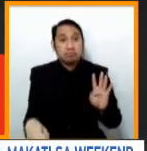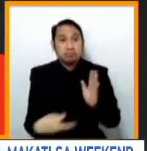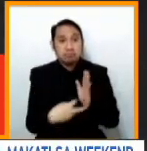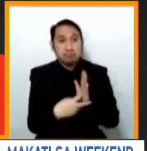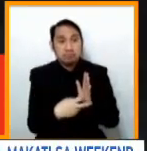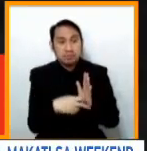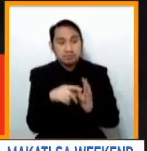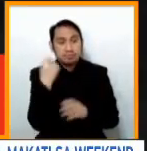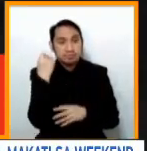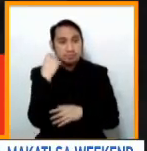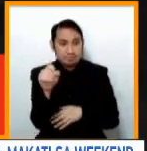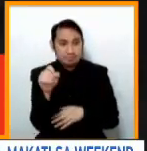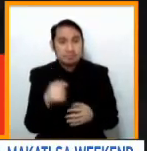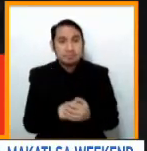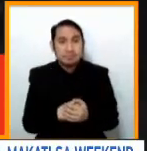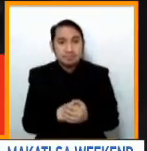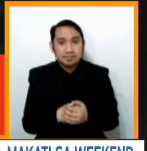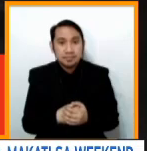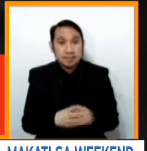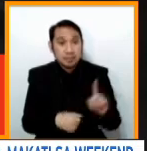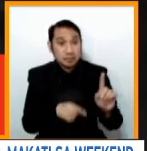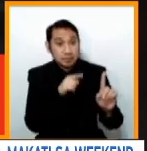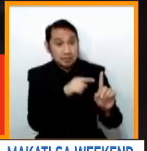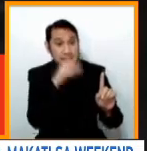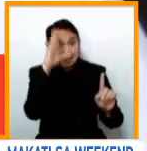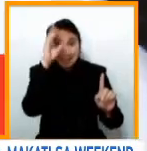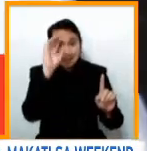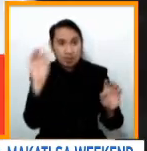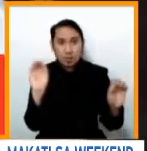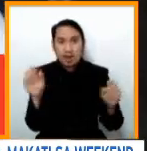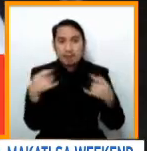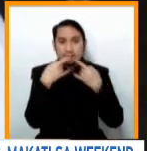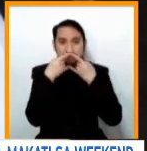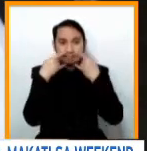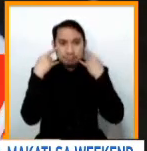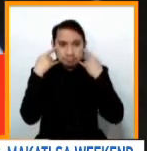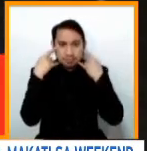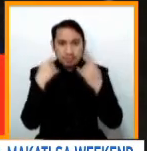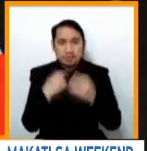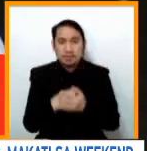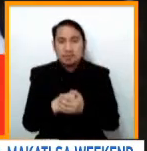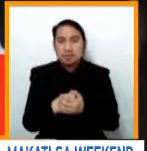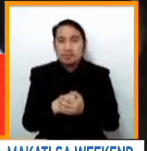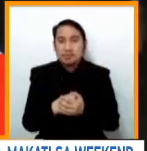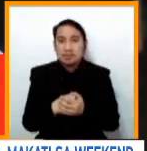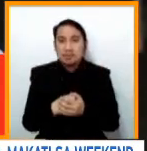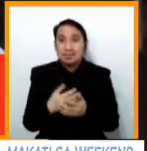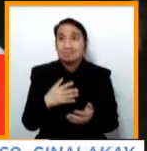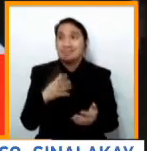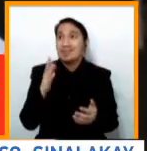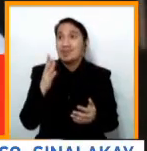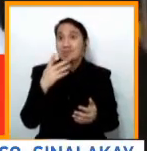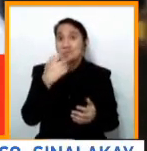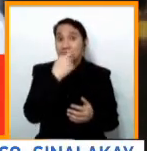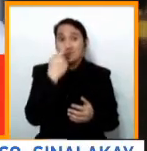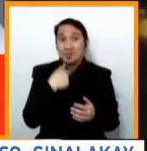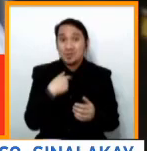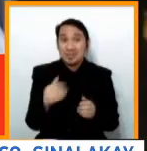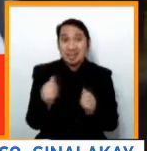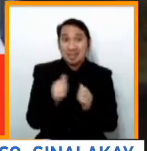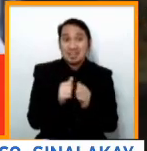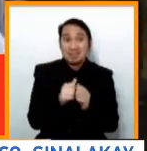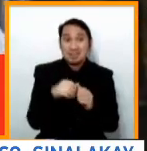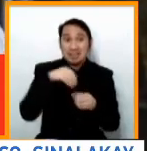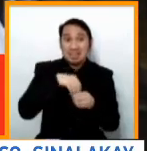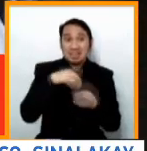health protocols. Ang isang lalaki walang suot na face mask. Ngayon ala ko po kasi pagkasama sa isang bahay, okay lang. Pero mali po